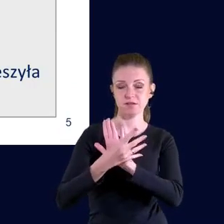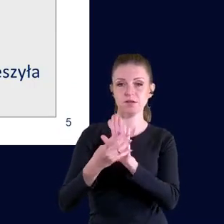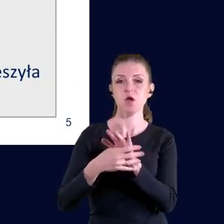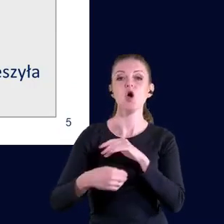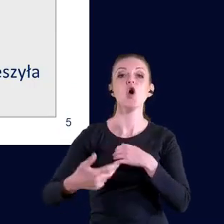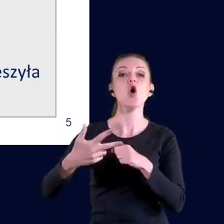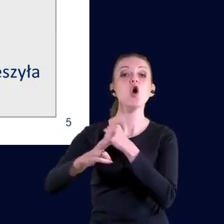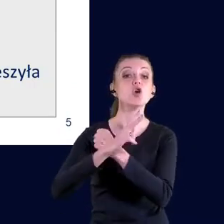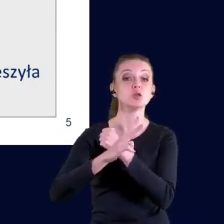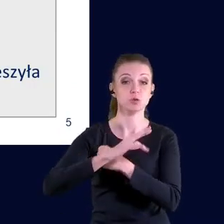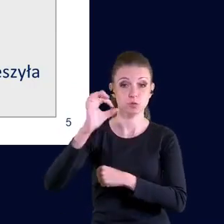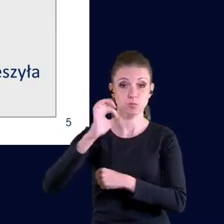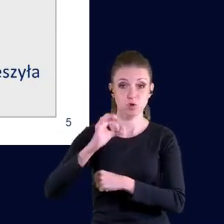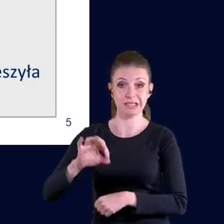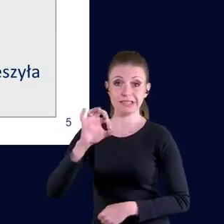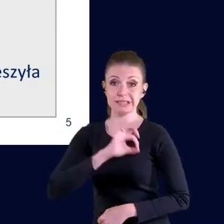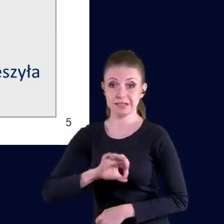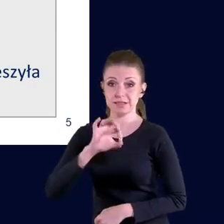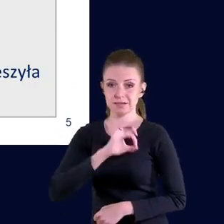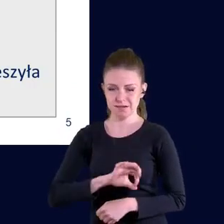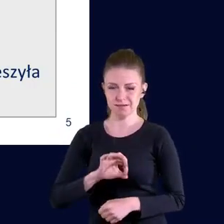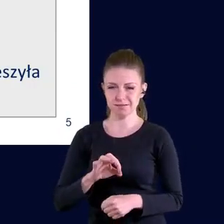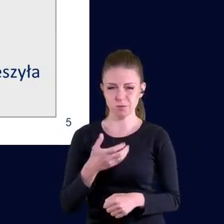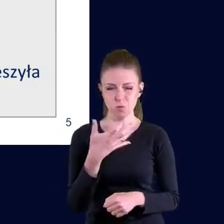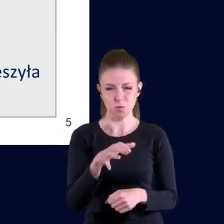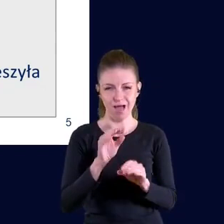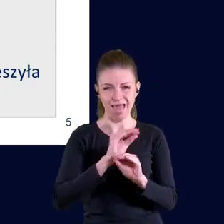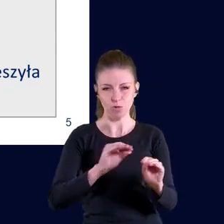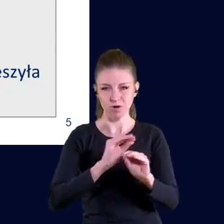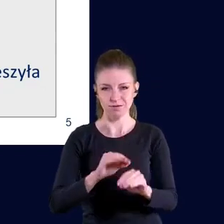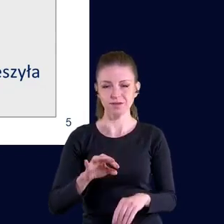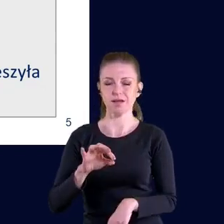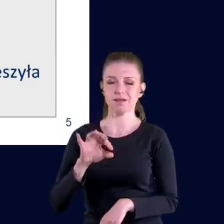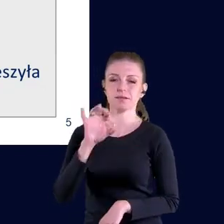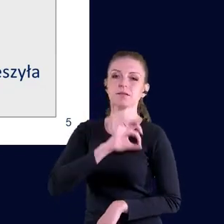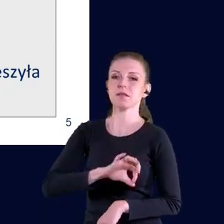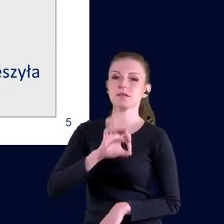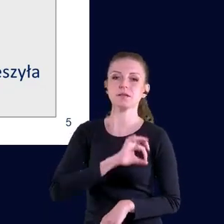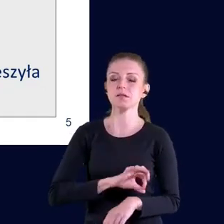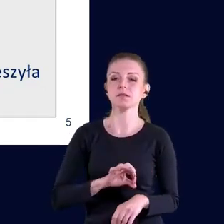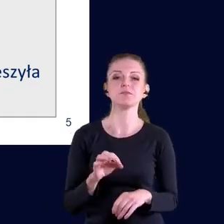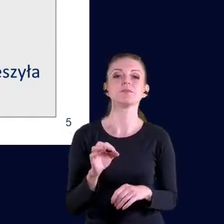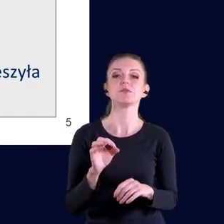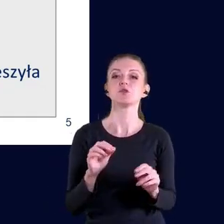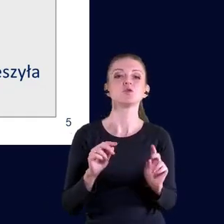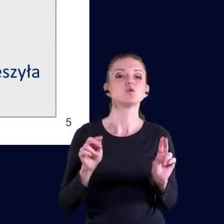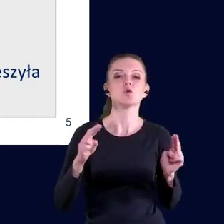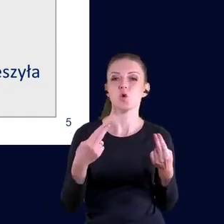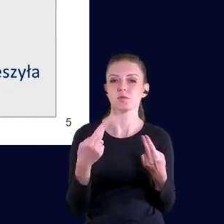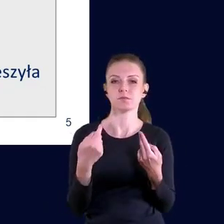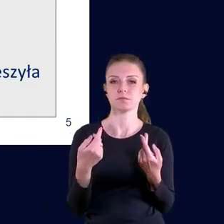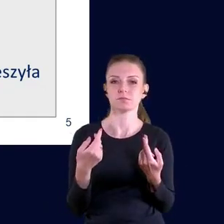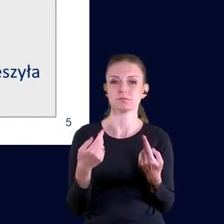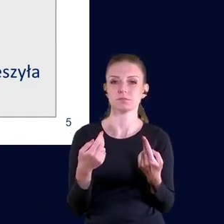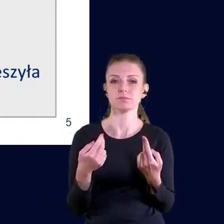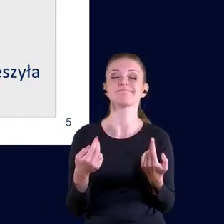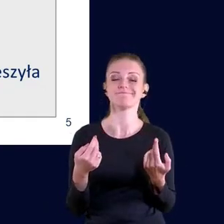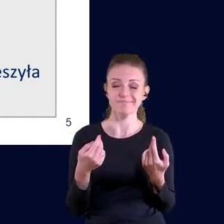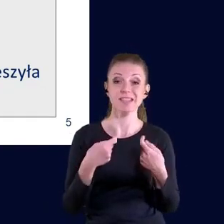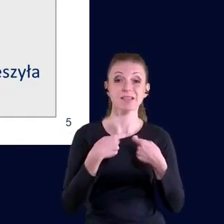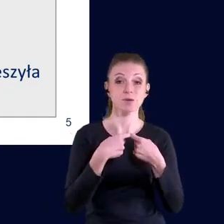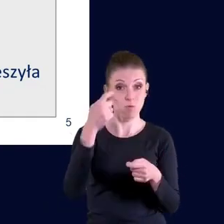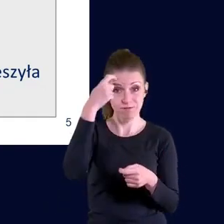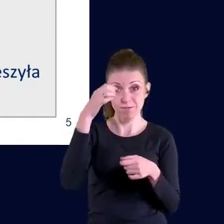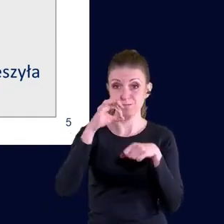80 procent przychodów w sektorze edukacyjnym trzeciego stopnia pochodziło ze sprzedaży produktów cyfrowych